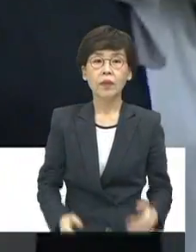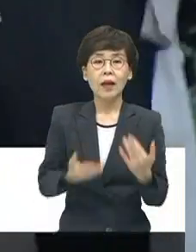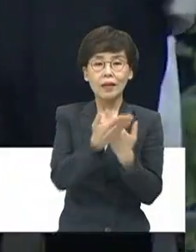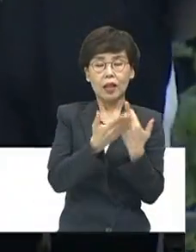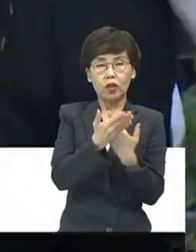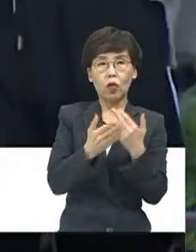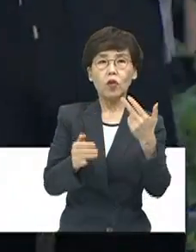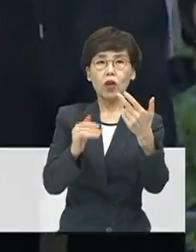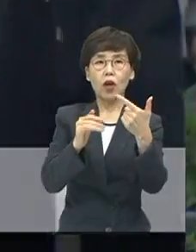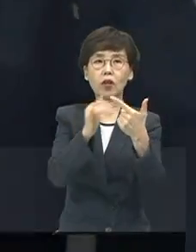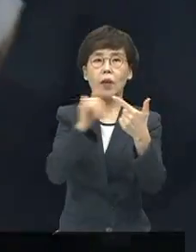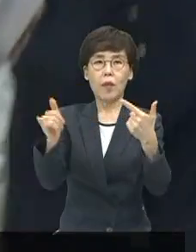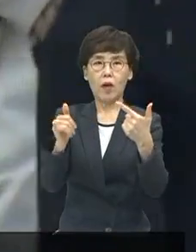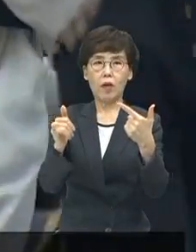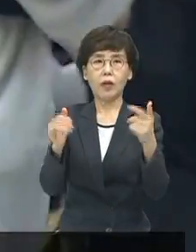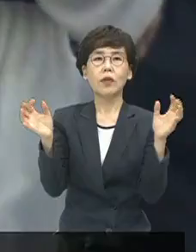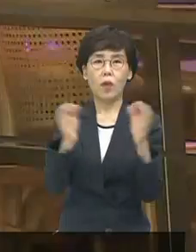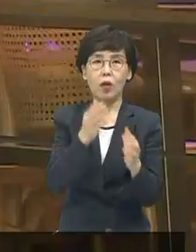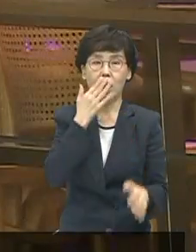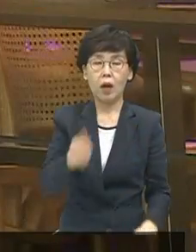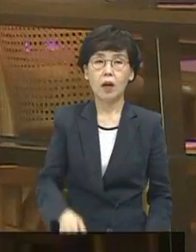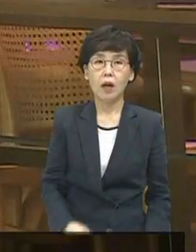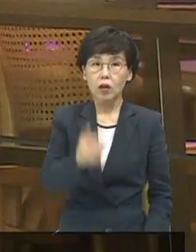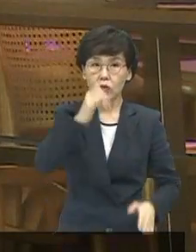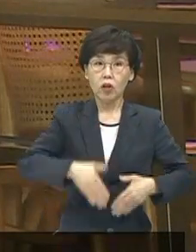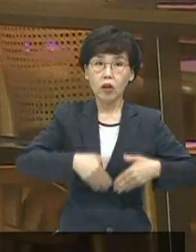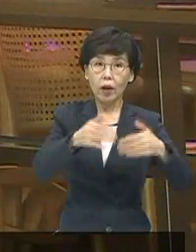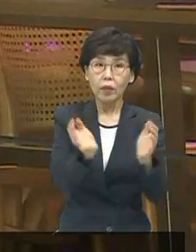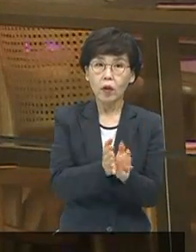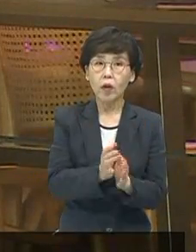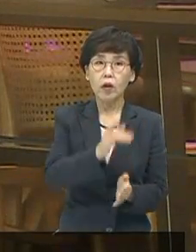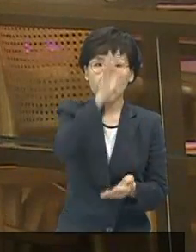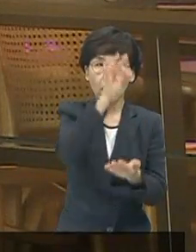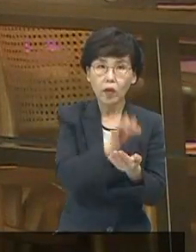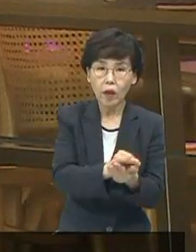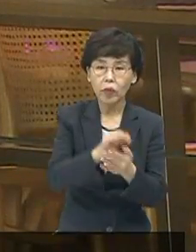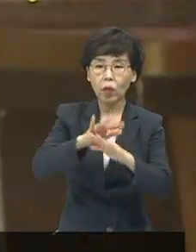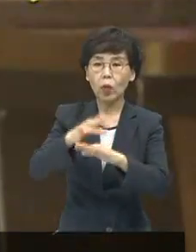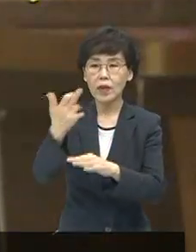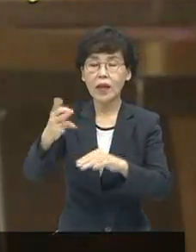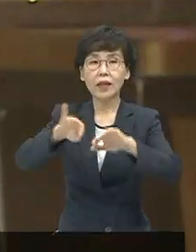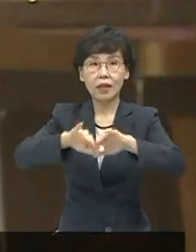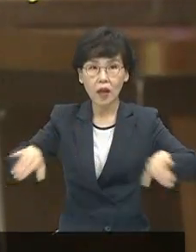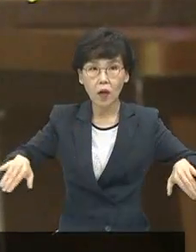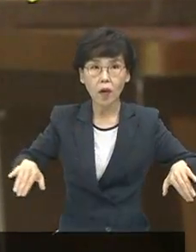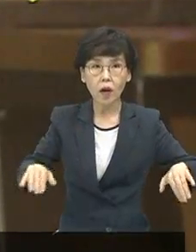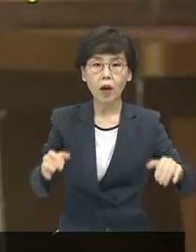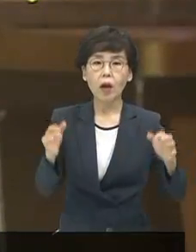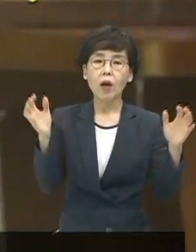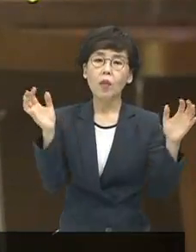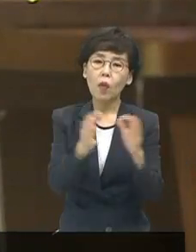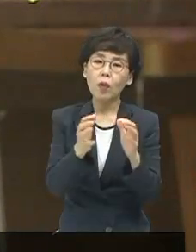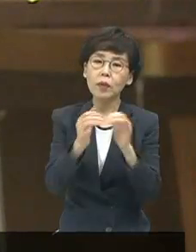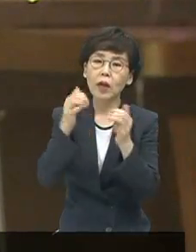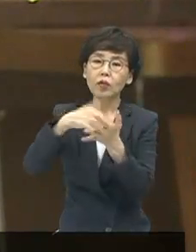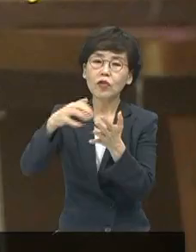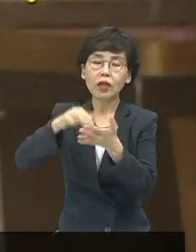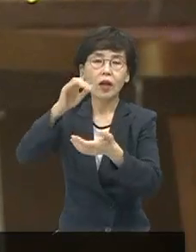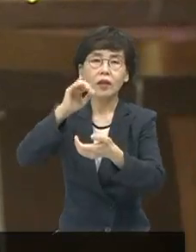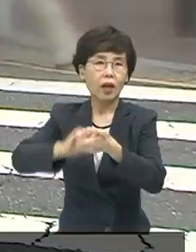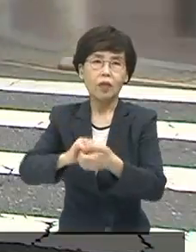제주도는 6명까지 모일 수 있습니다. 충남은 천안과 논산을 제외하고 모임 인원 제한이 아예